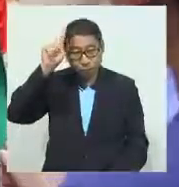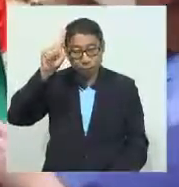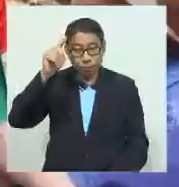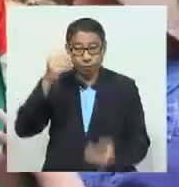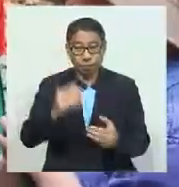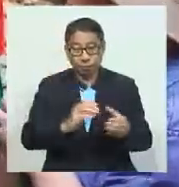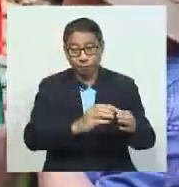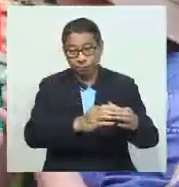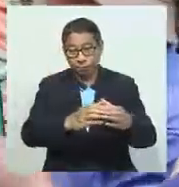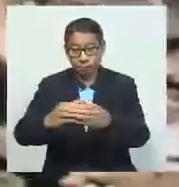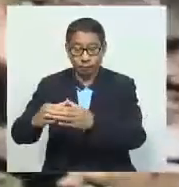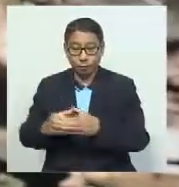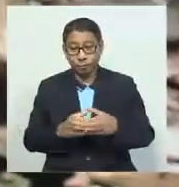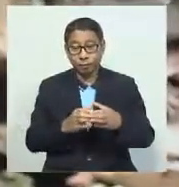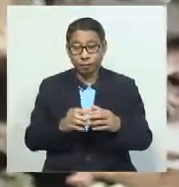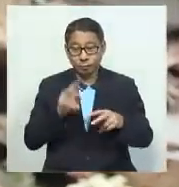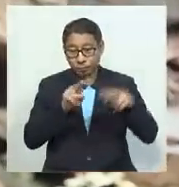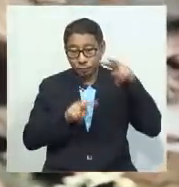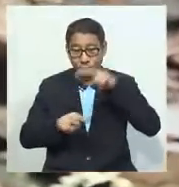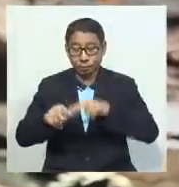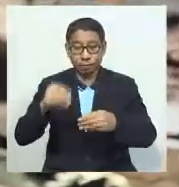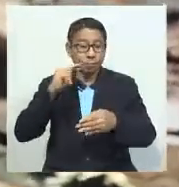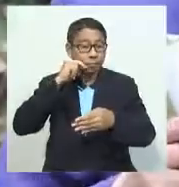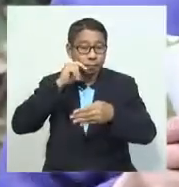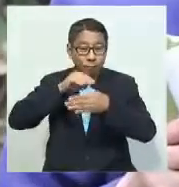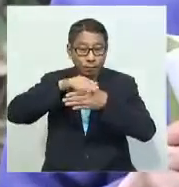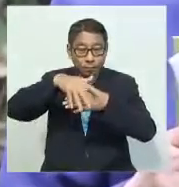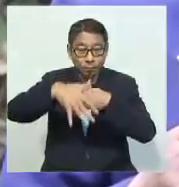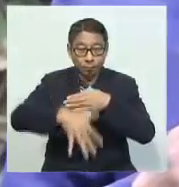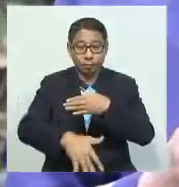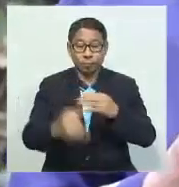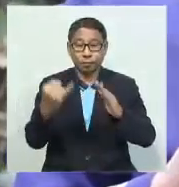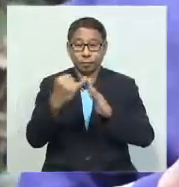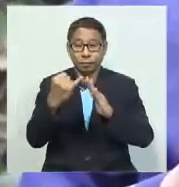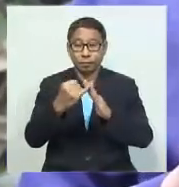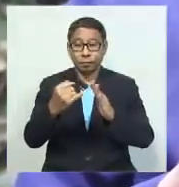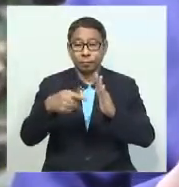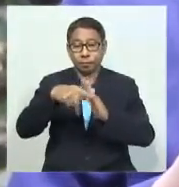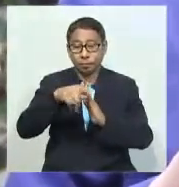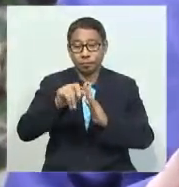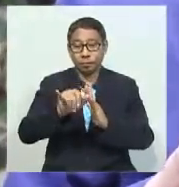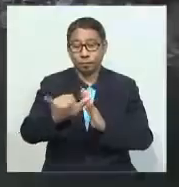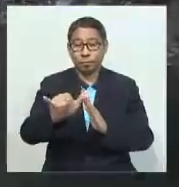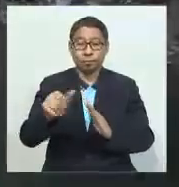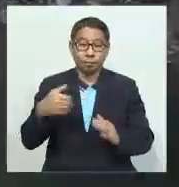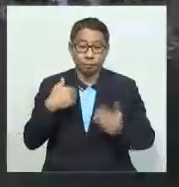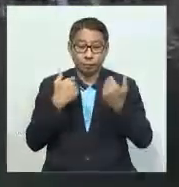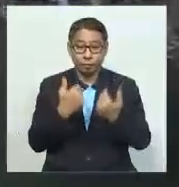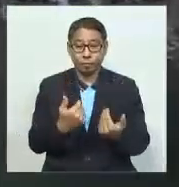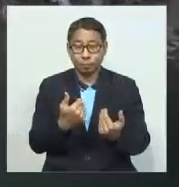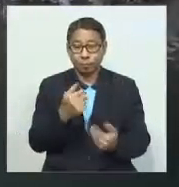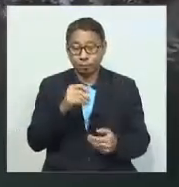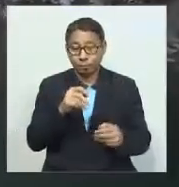ธนากรและหน่วยงานที่เกี่ยวข้องเข้าตรวจสภาพพื้นที่น้ำตกน้ำคะในตำบลผาช้างน้อยอำเภอปงจังหวัดพะเย่า